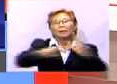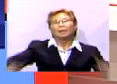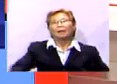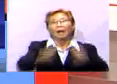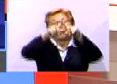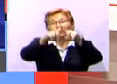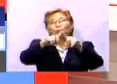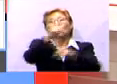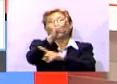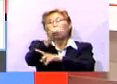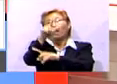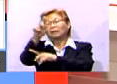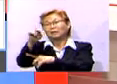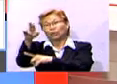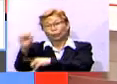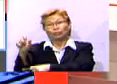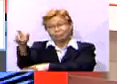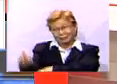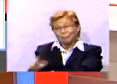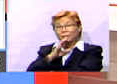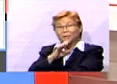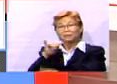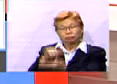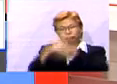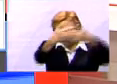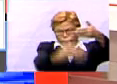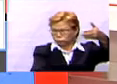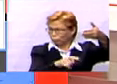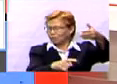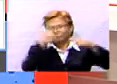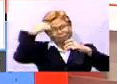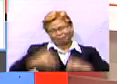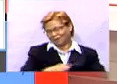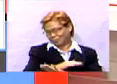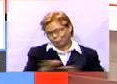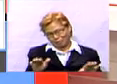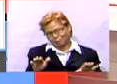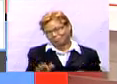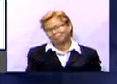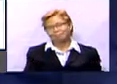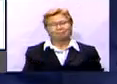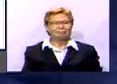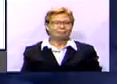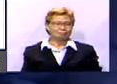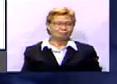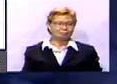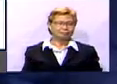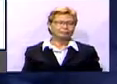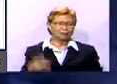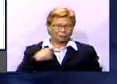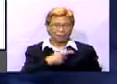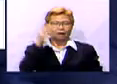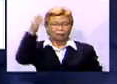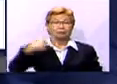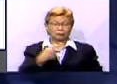Nerus, Terengganu, beliau bagaimanapun menegaskan senarai itu bukan muktamad. Kita akan